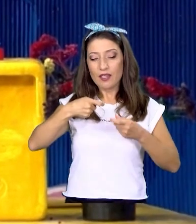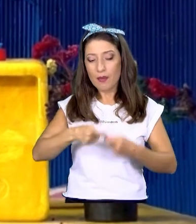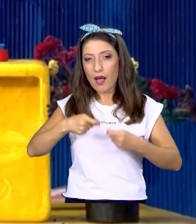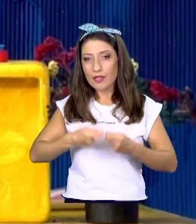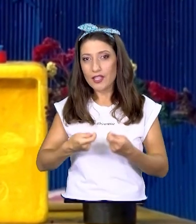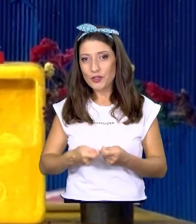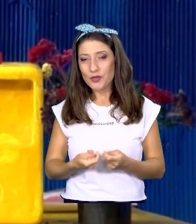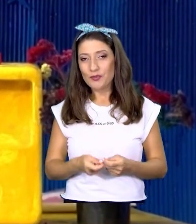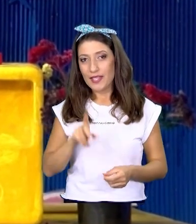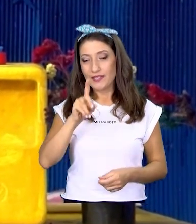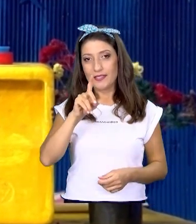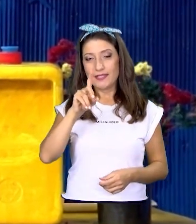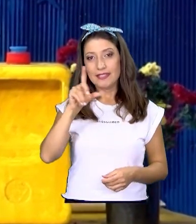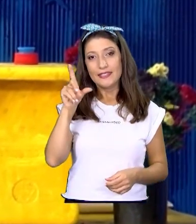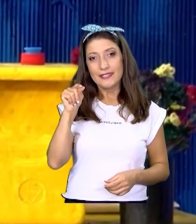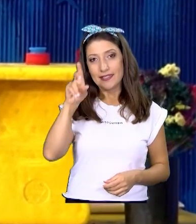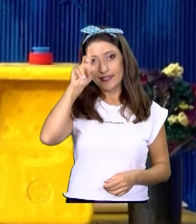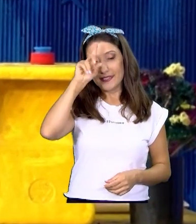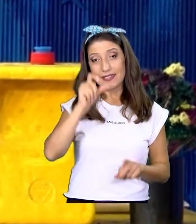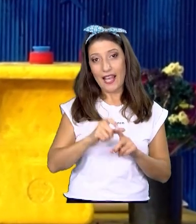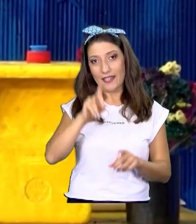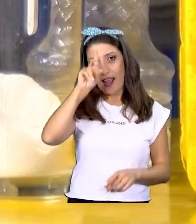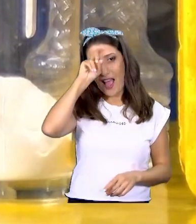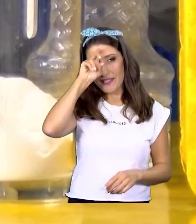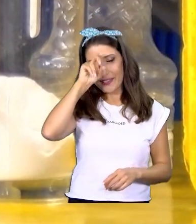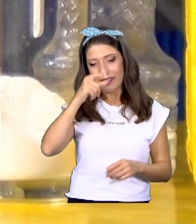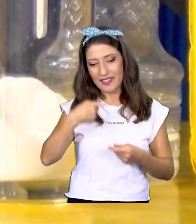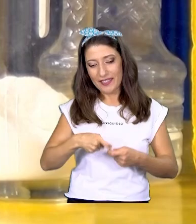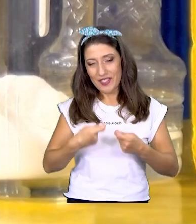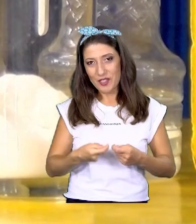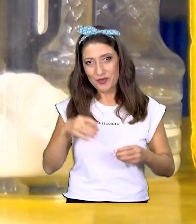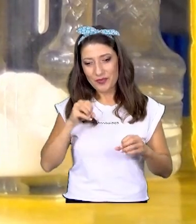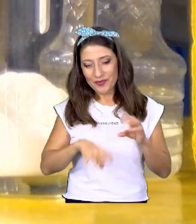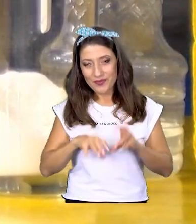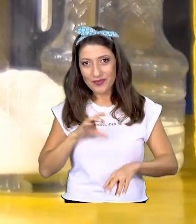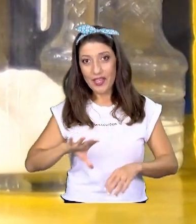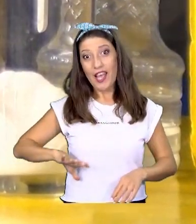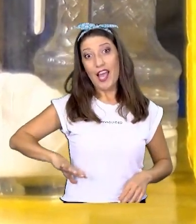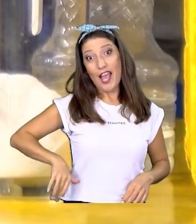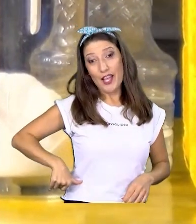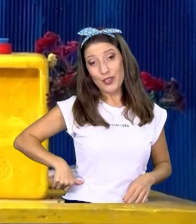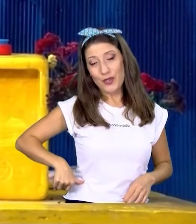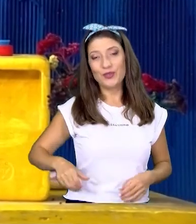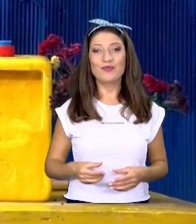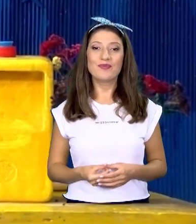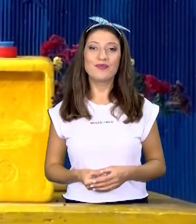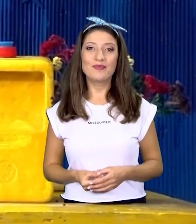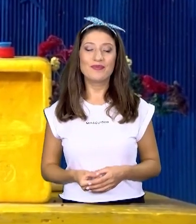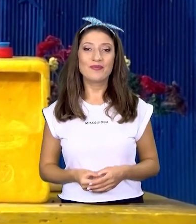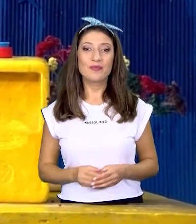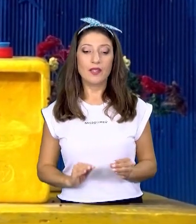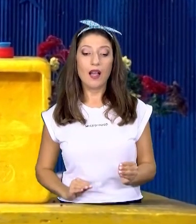մեջ մանրացնում ենք Ծտարի Աստղիկը, ահա այսպես, հետո